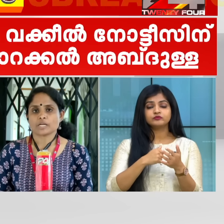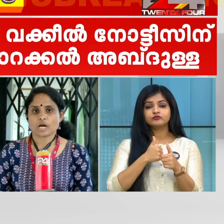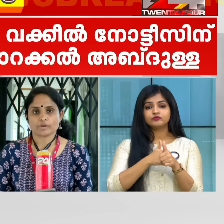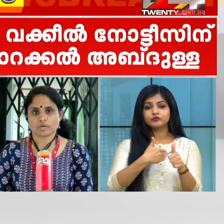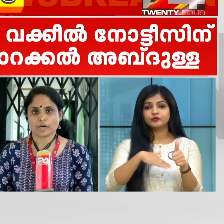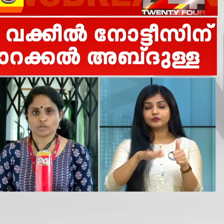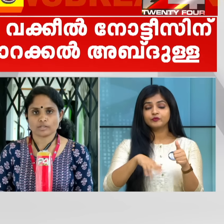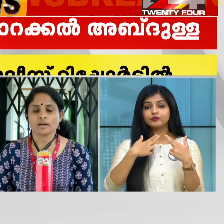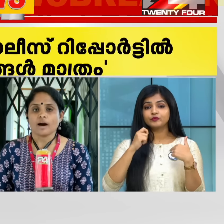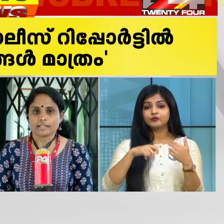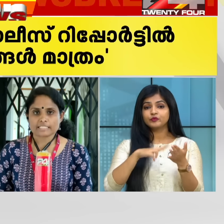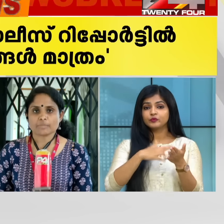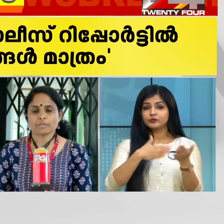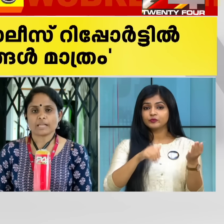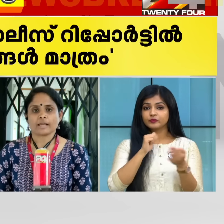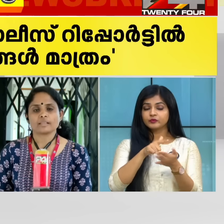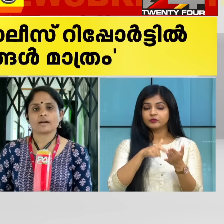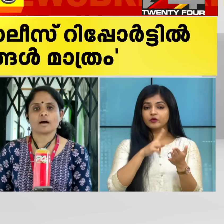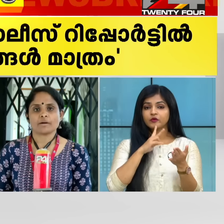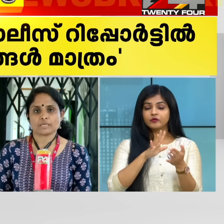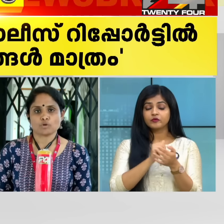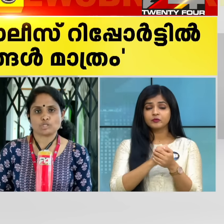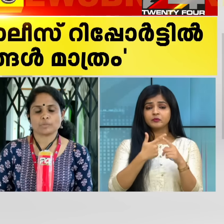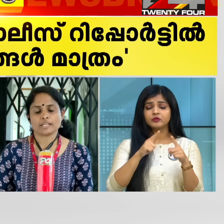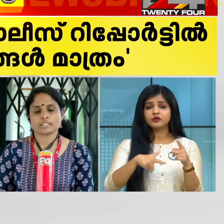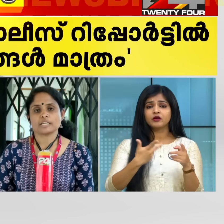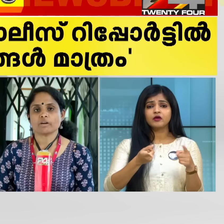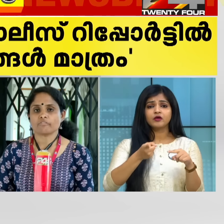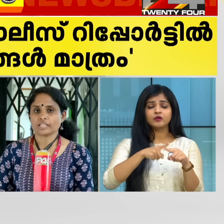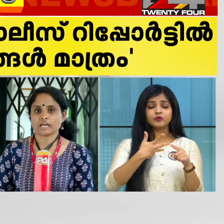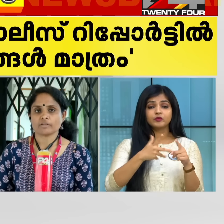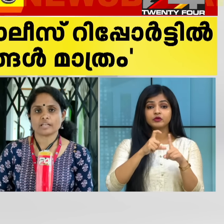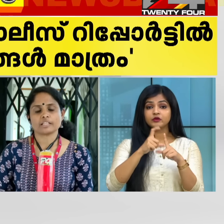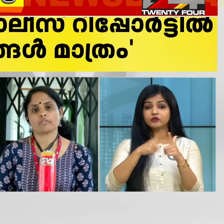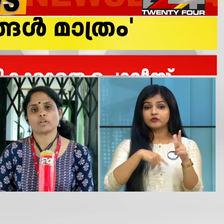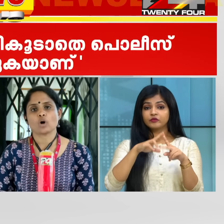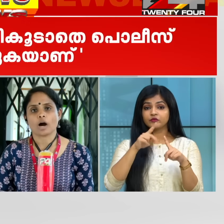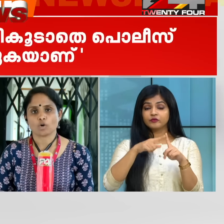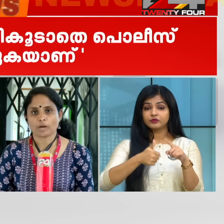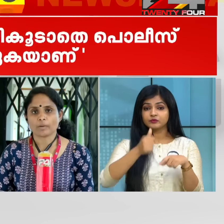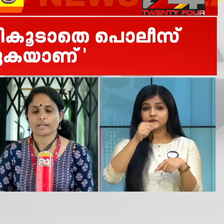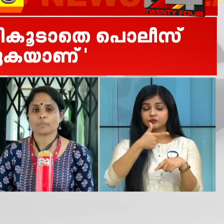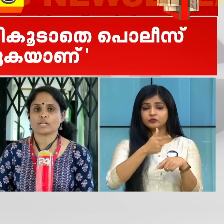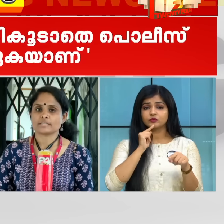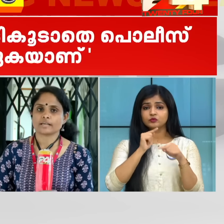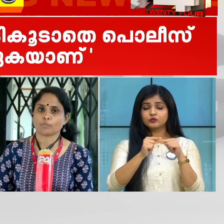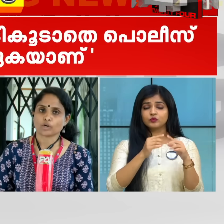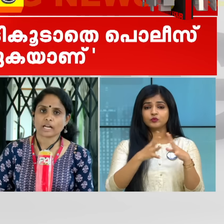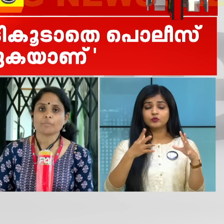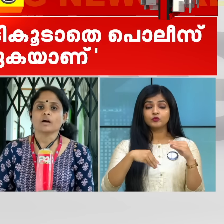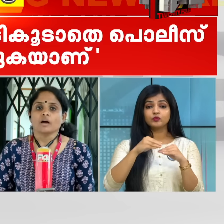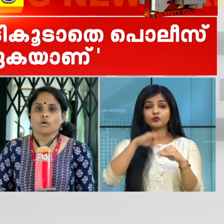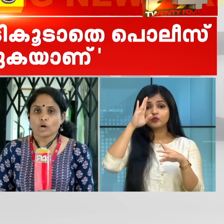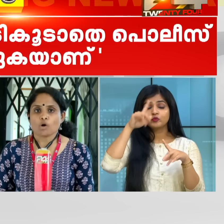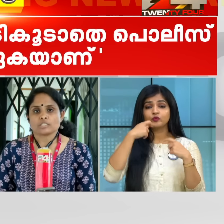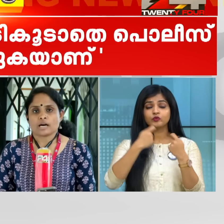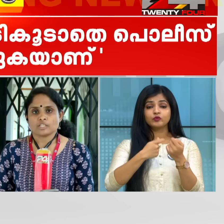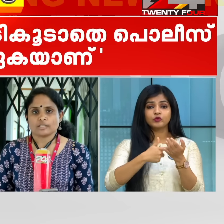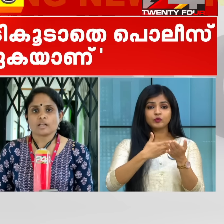റുബേഷ് രാമകൃഷ്ണൻ പറയുന്നത്. അതേസമയം തന്നെ എന്താണ് അവിടെ സംഭവിച്ചത്, പ്രത്യേകിച്ച് DYFI നേതാവിനെതിരെ ഇത്ര വലിയൊരു ആരോപണം അല്ലെങ്കിൽ പോലീസിന്റെ റിപ്പോർട്ടെല്ലാം ഉള്ള